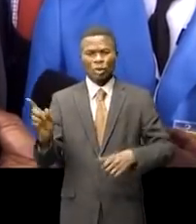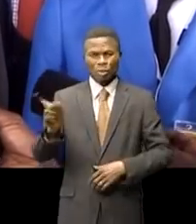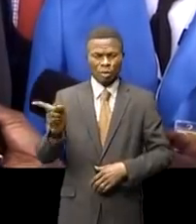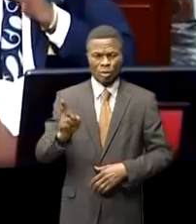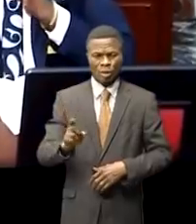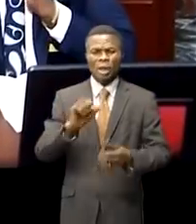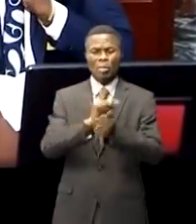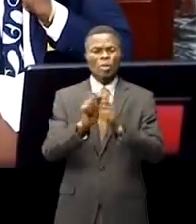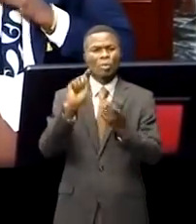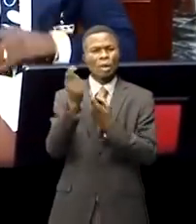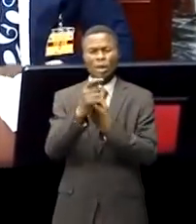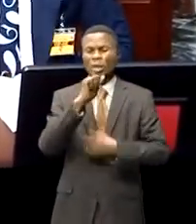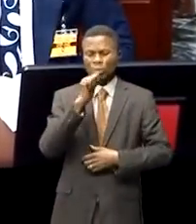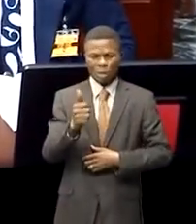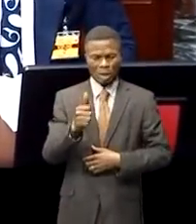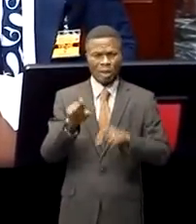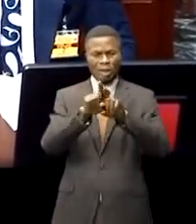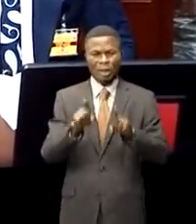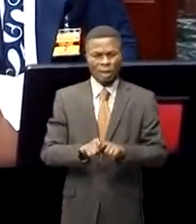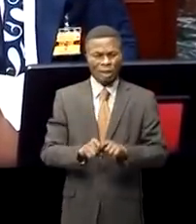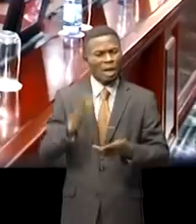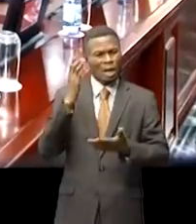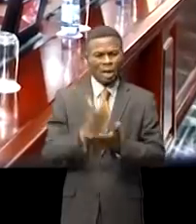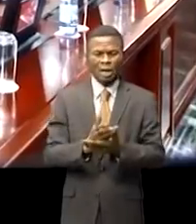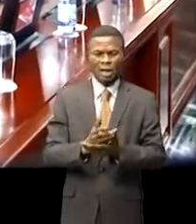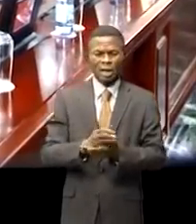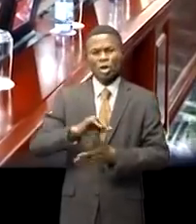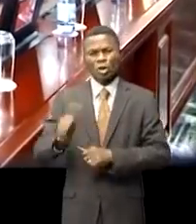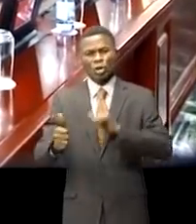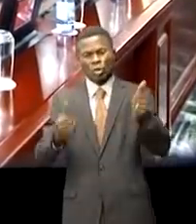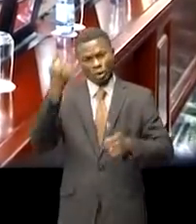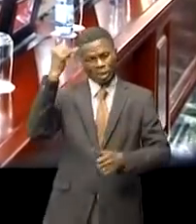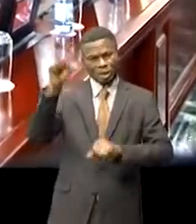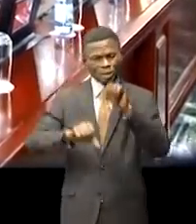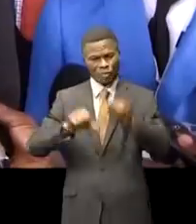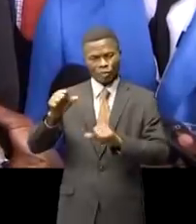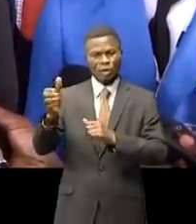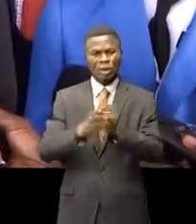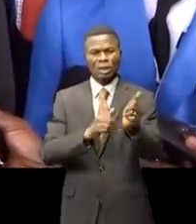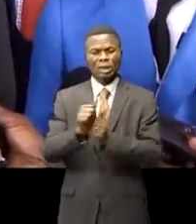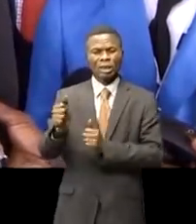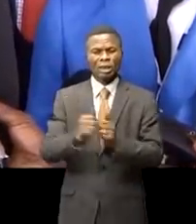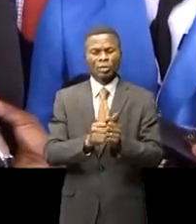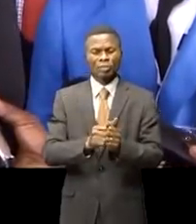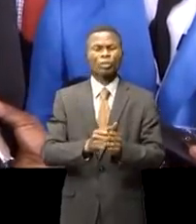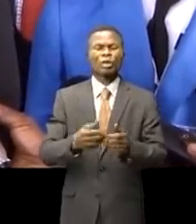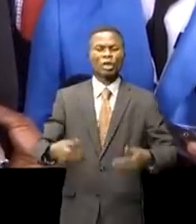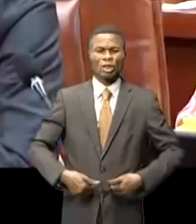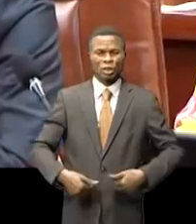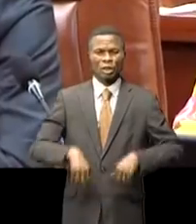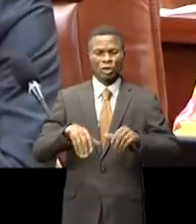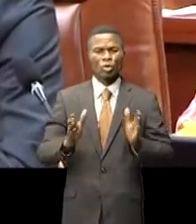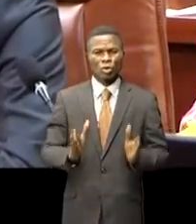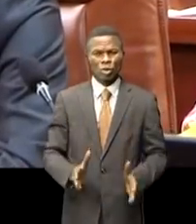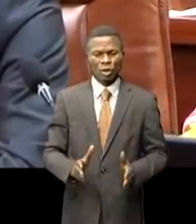tribalisme ça tout autre un mot qui peut diviser la jeunesse congolaise